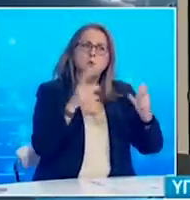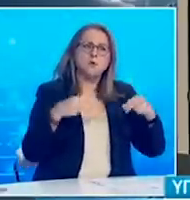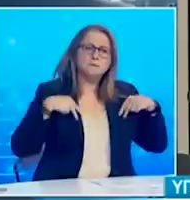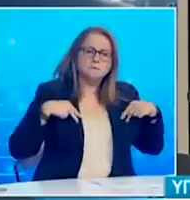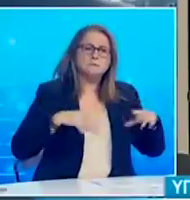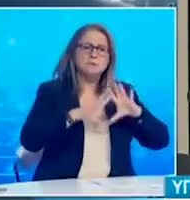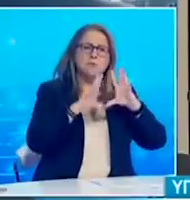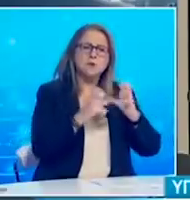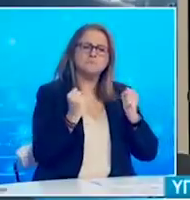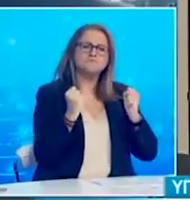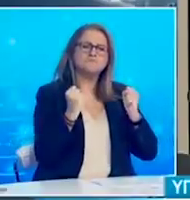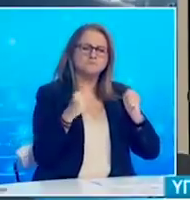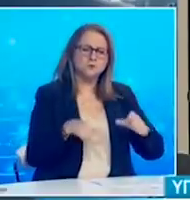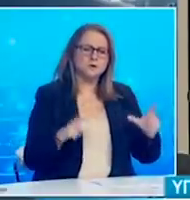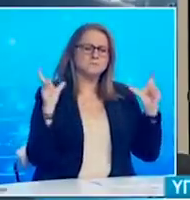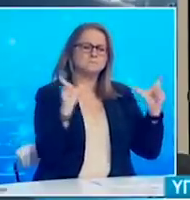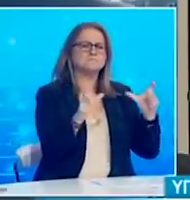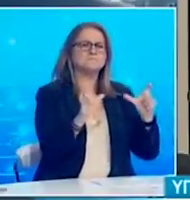αντιμετωπίσουμε και το δεύτερο γύρο.